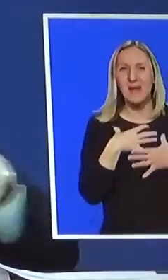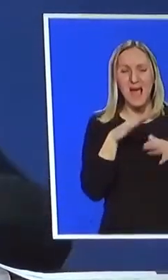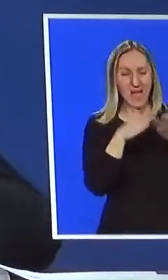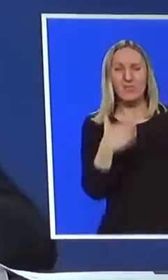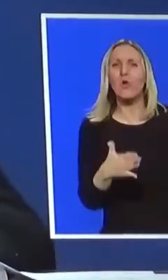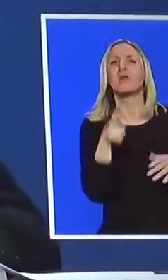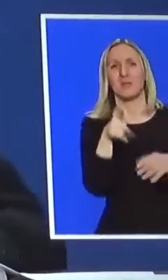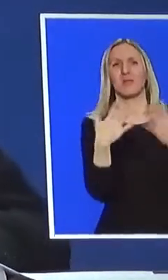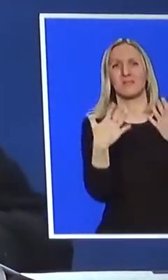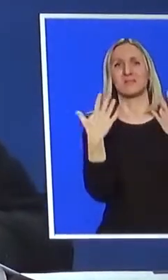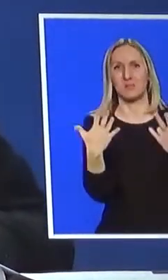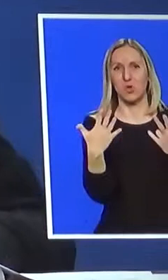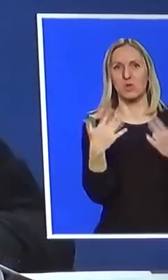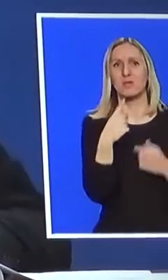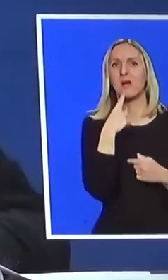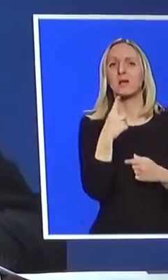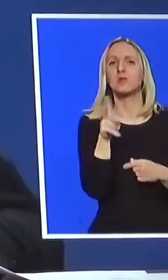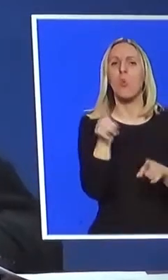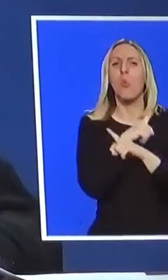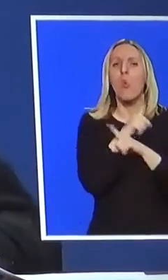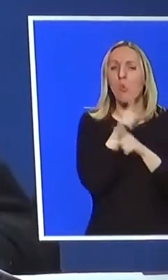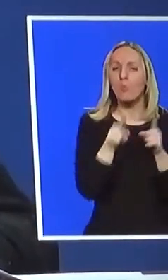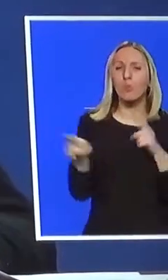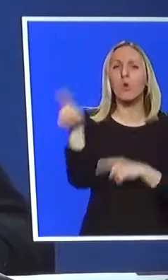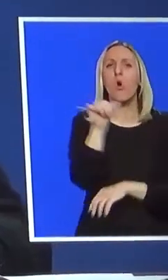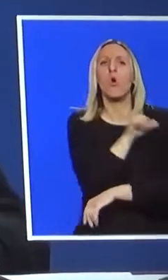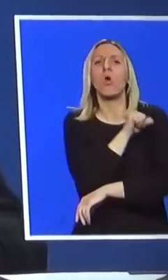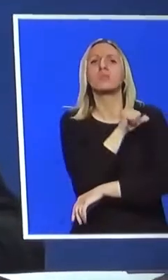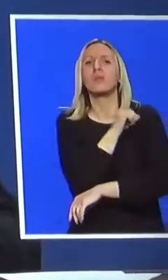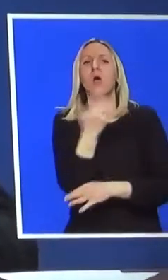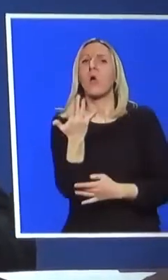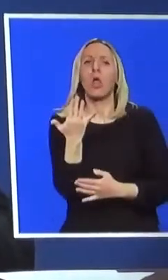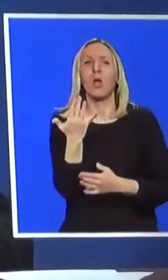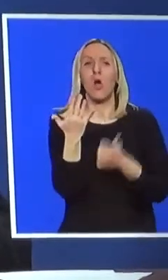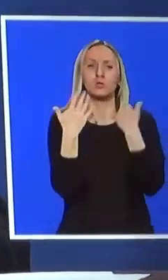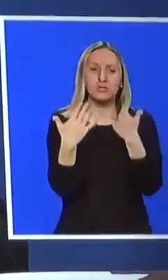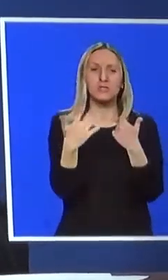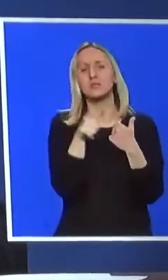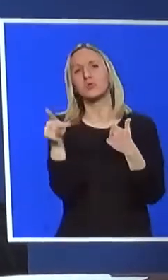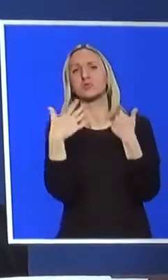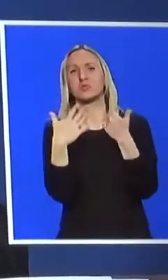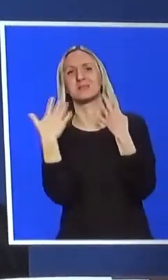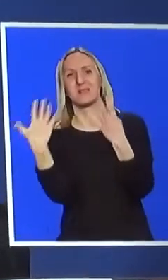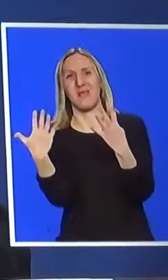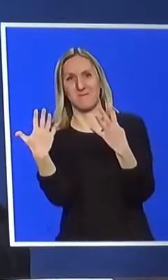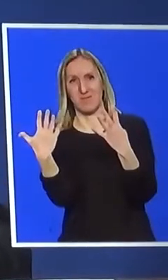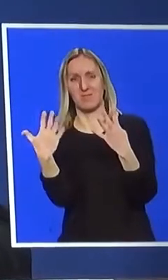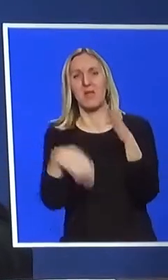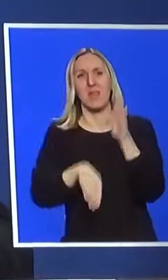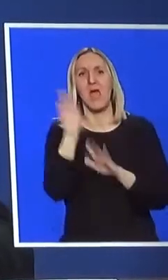struktura smrtnih slučajeva, najviše uzrastu od 60 do 69 godina, to je